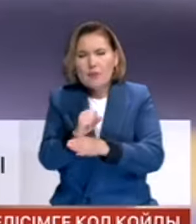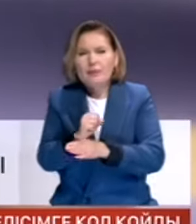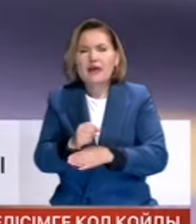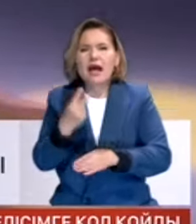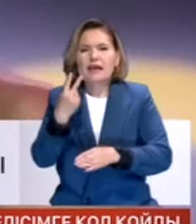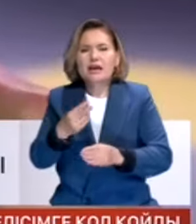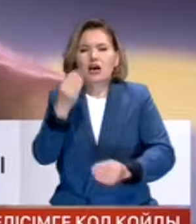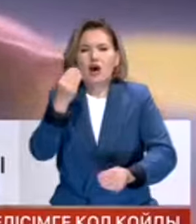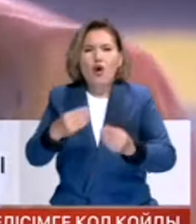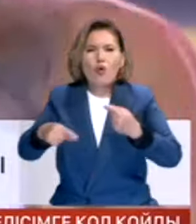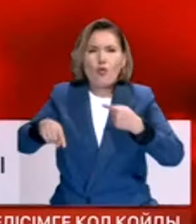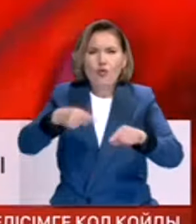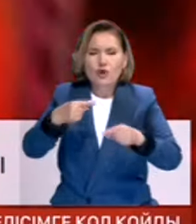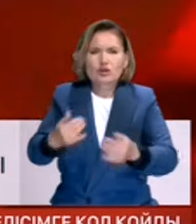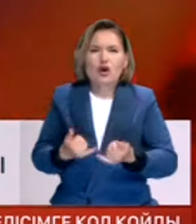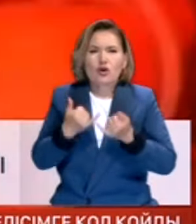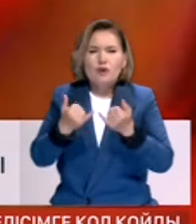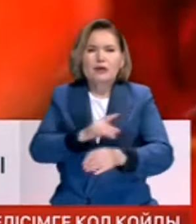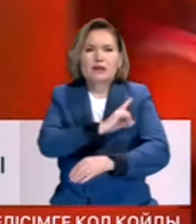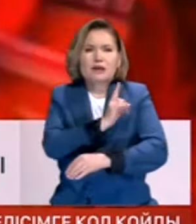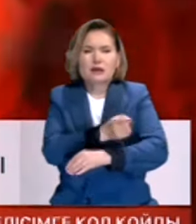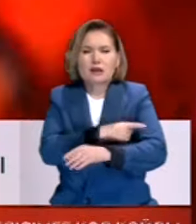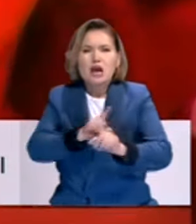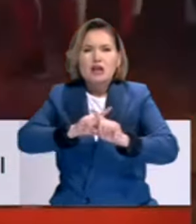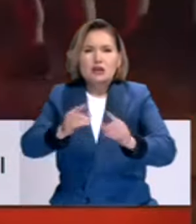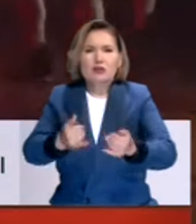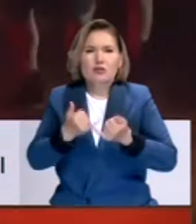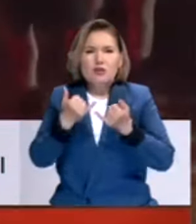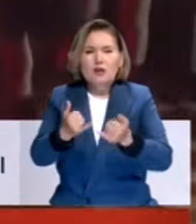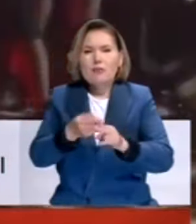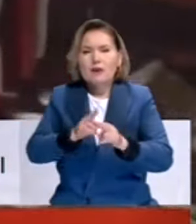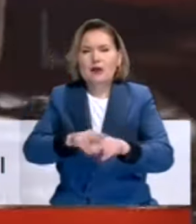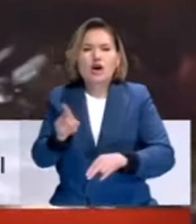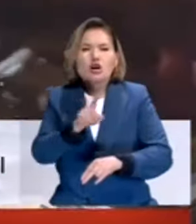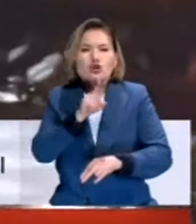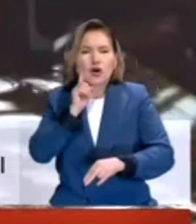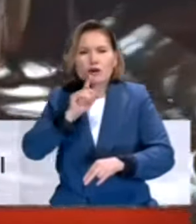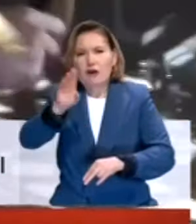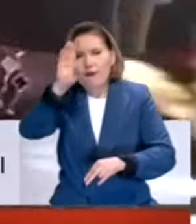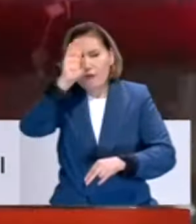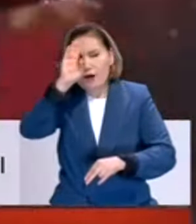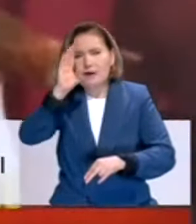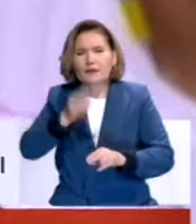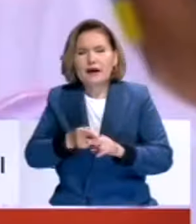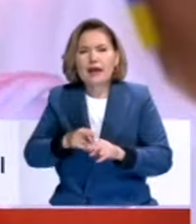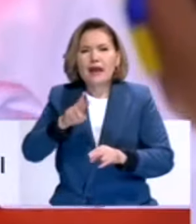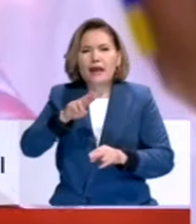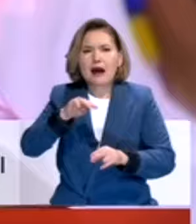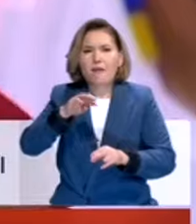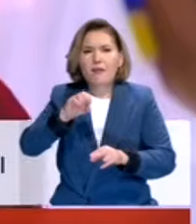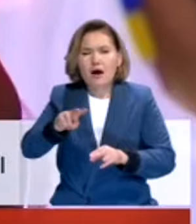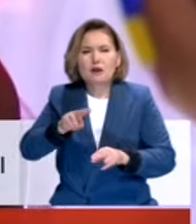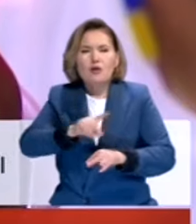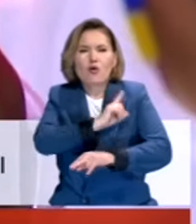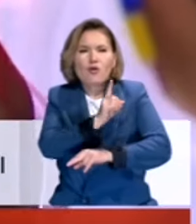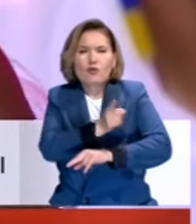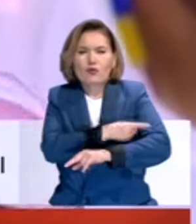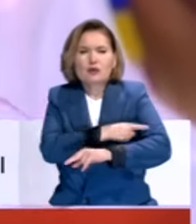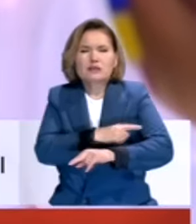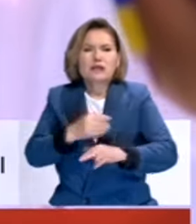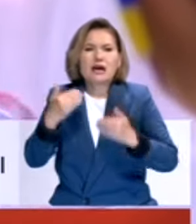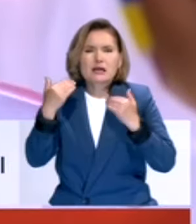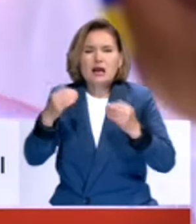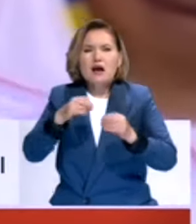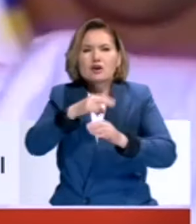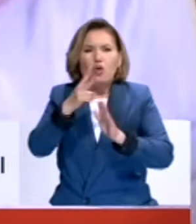екі ойыншыға құрмет ерекше көрсетілді. Еуропа турнирінің ең жас футболшысы атанған Ямалға да қошемет өте зор. 17 жастағы